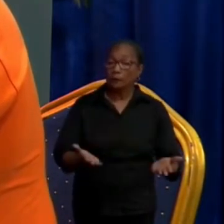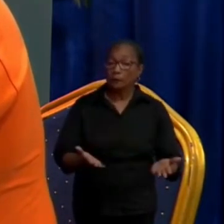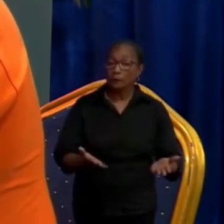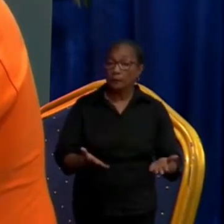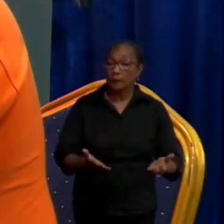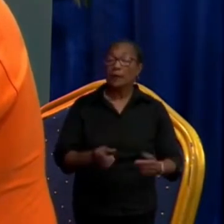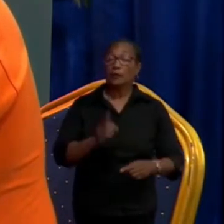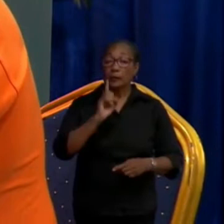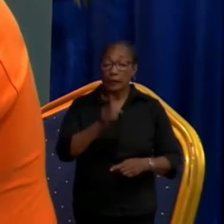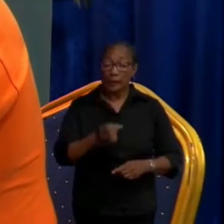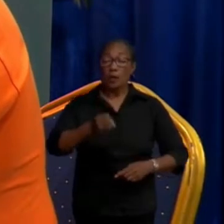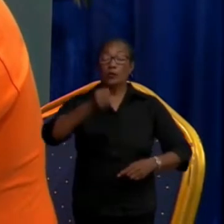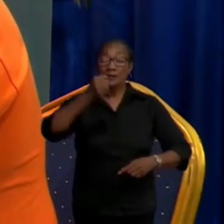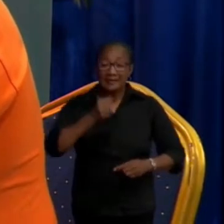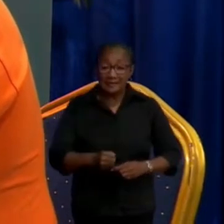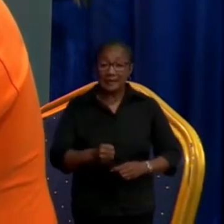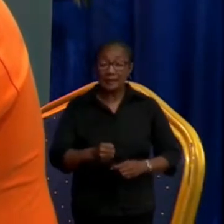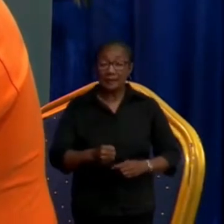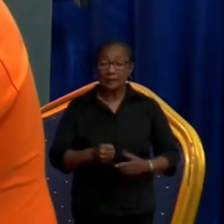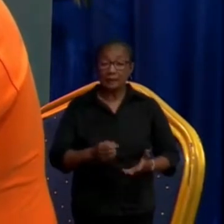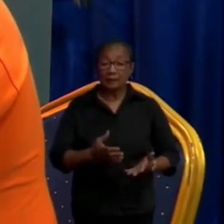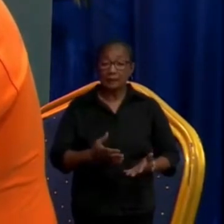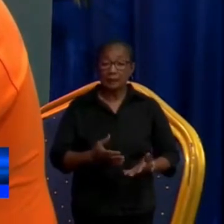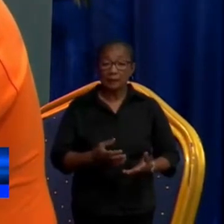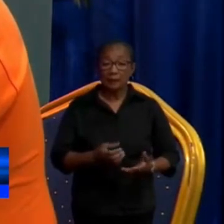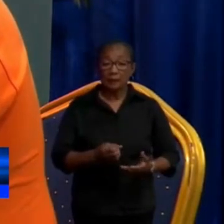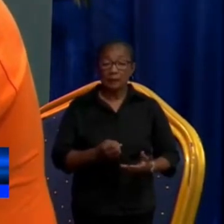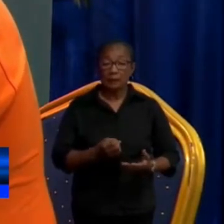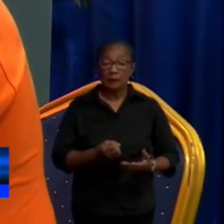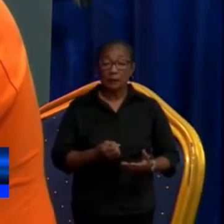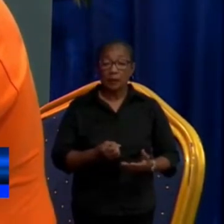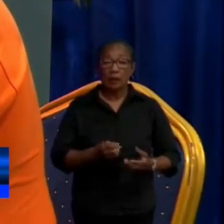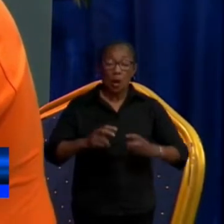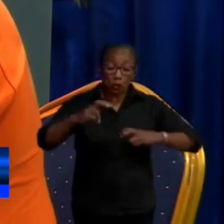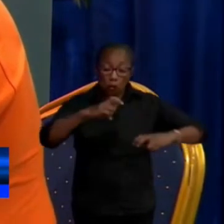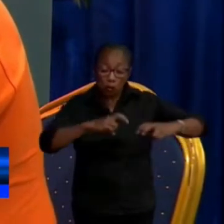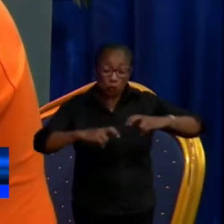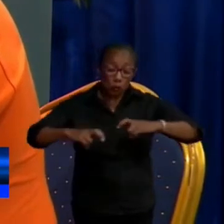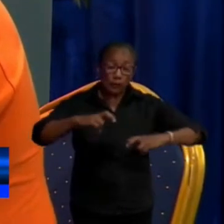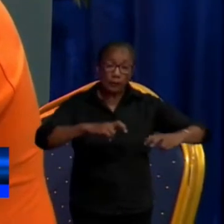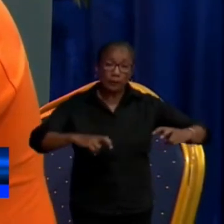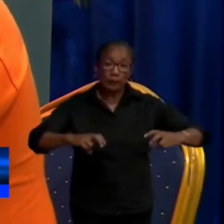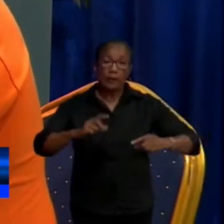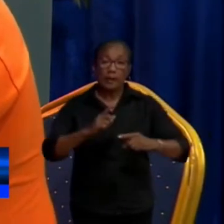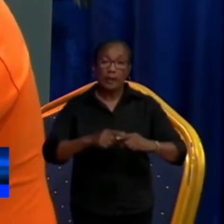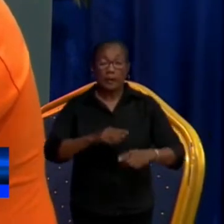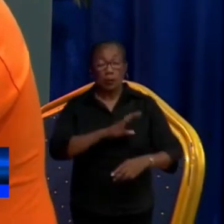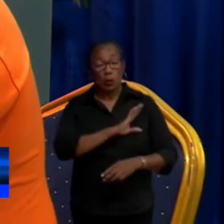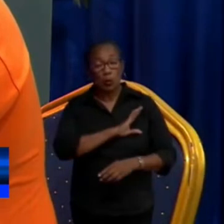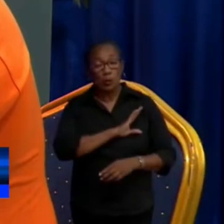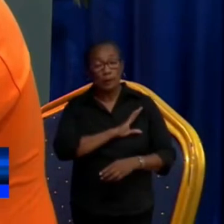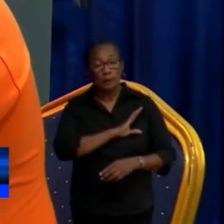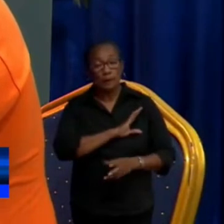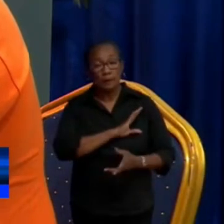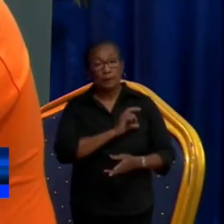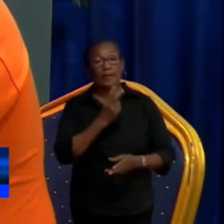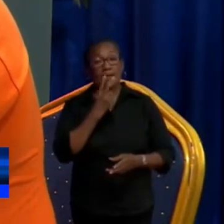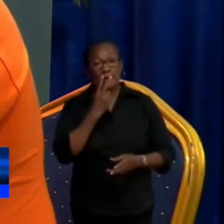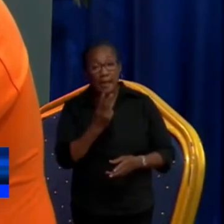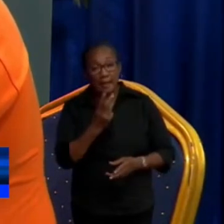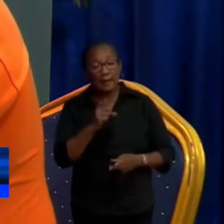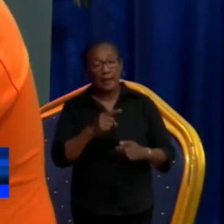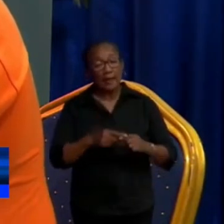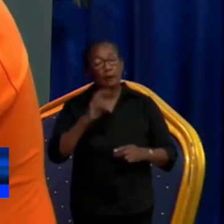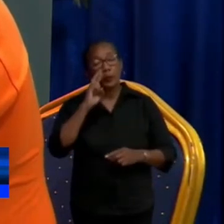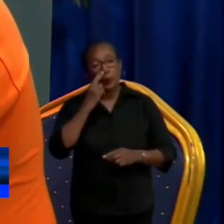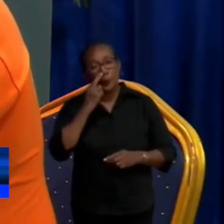daar gaan we zeker wel het een en ander laten onderzoeken. En natuurlijk kijken en proberen